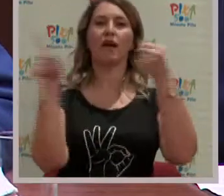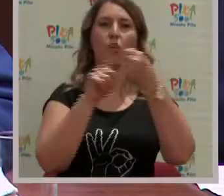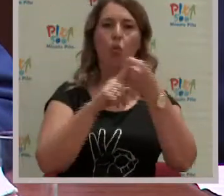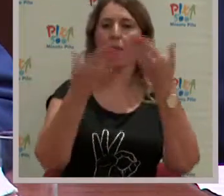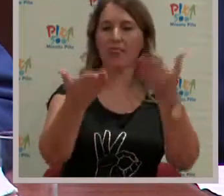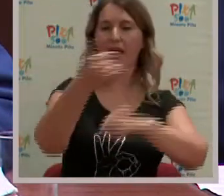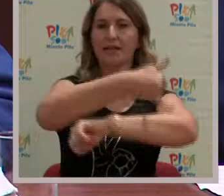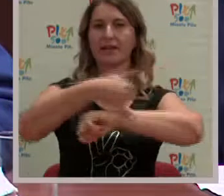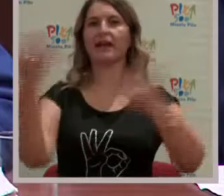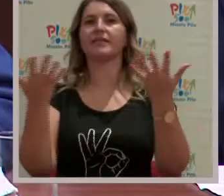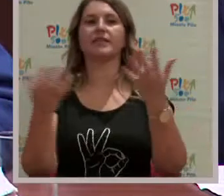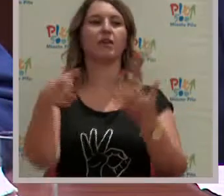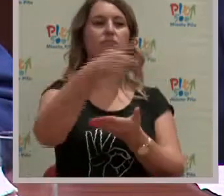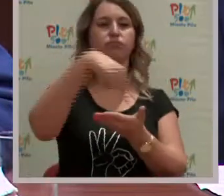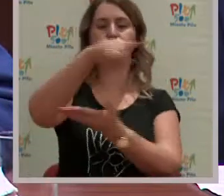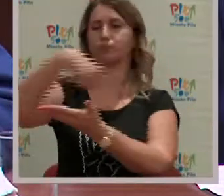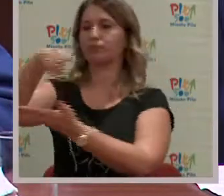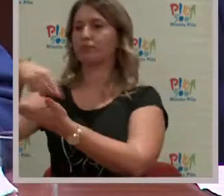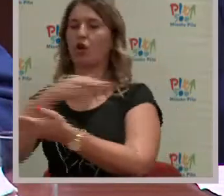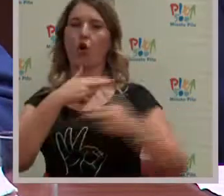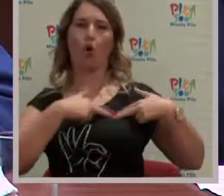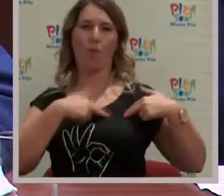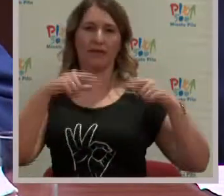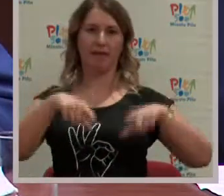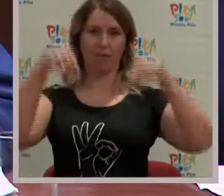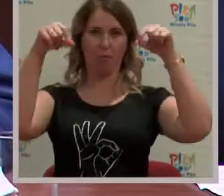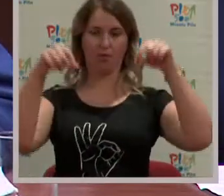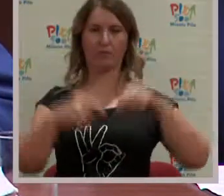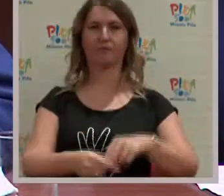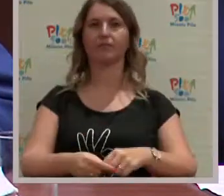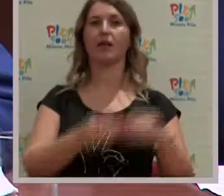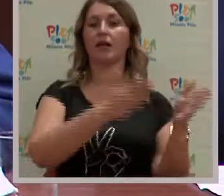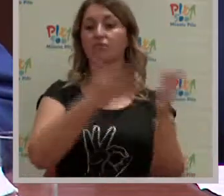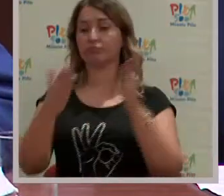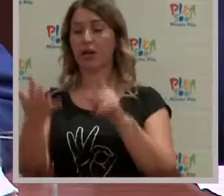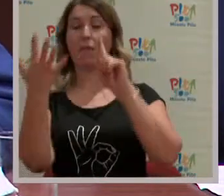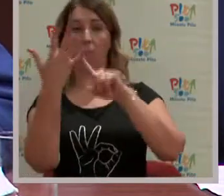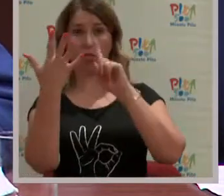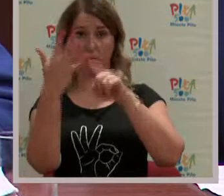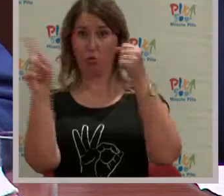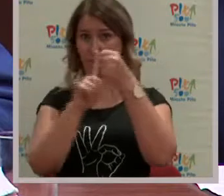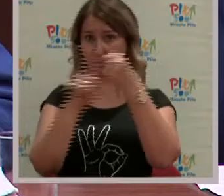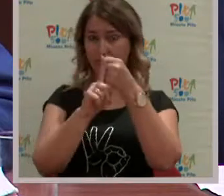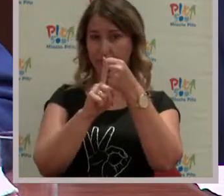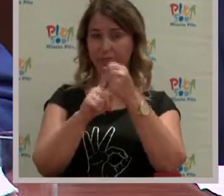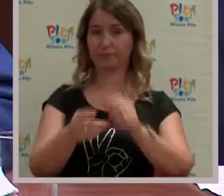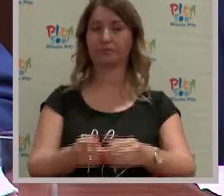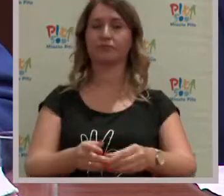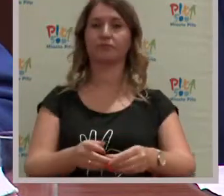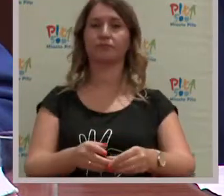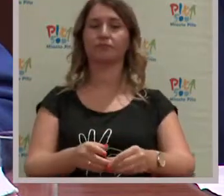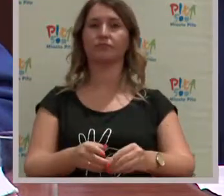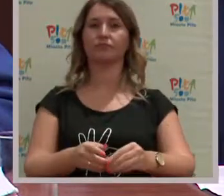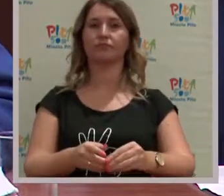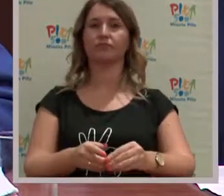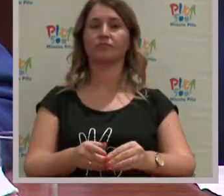granic oraz siedzib obwodowych komisji wyborczych. Punkt 5. Określania formy